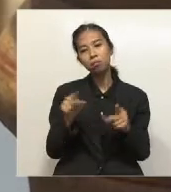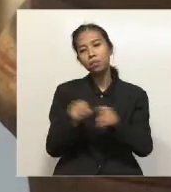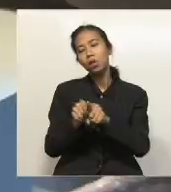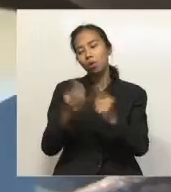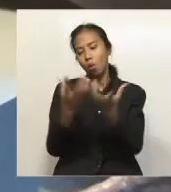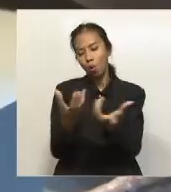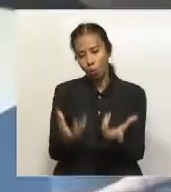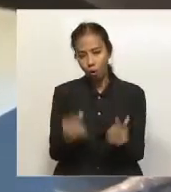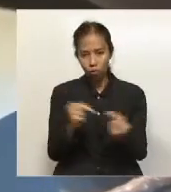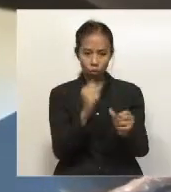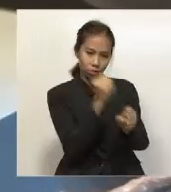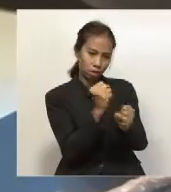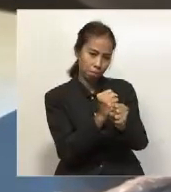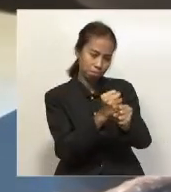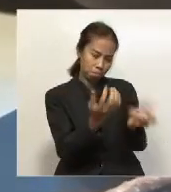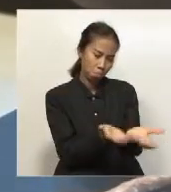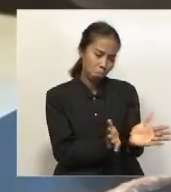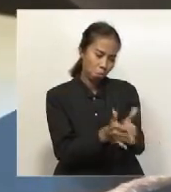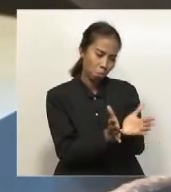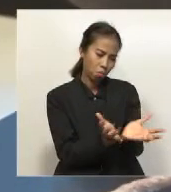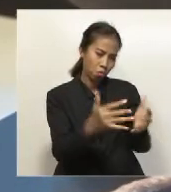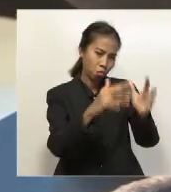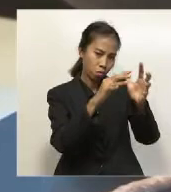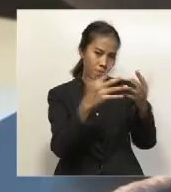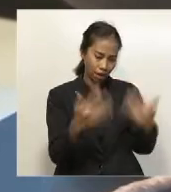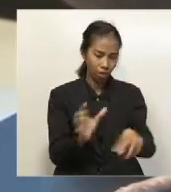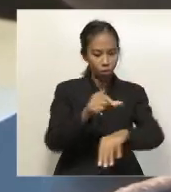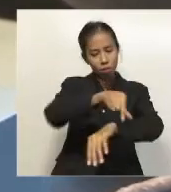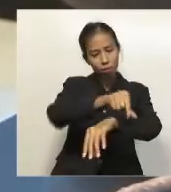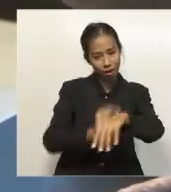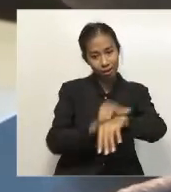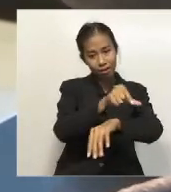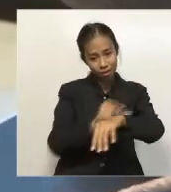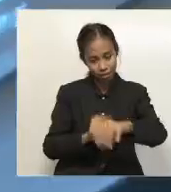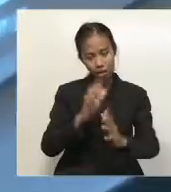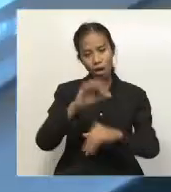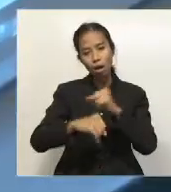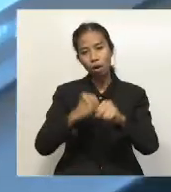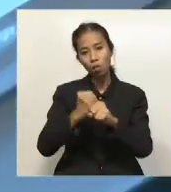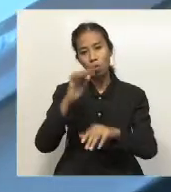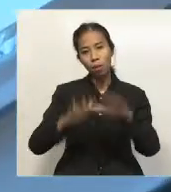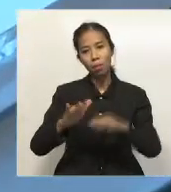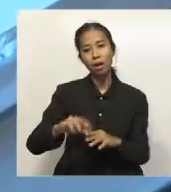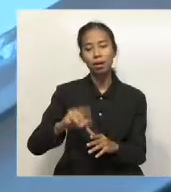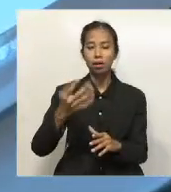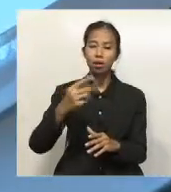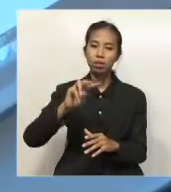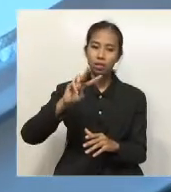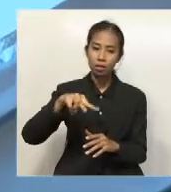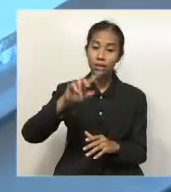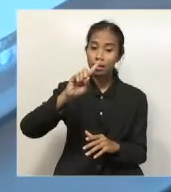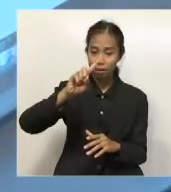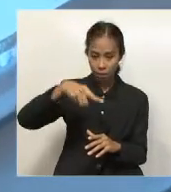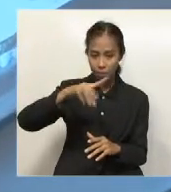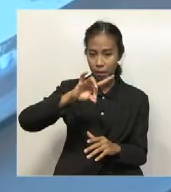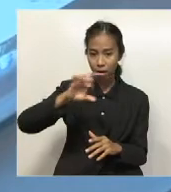กรณ์ในการขึ้นรูปภาชนะและชิ้นส่วนกำไรทำด้วยสำริดอายุประมาณ 1,800 ถึง 4,000 ปี